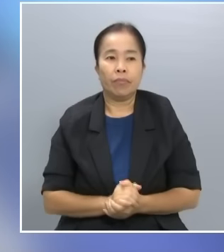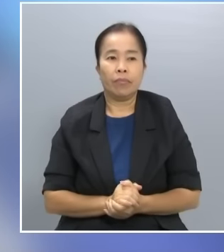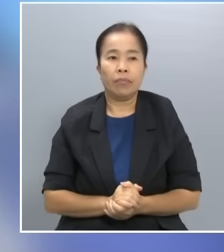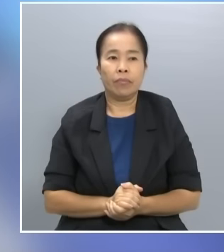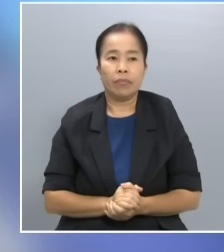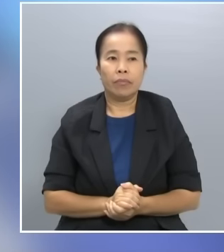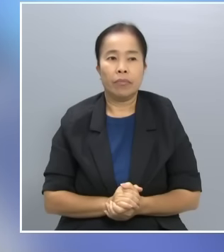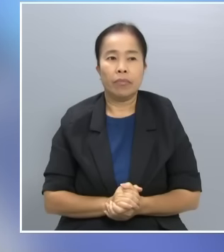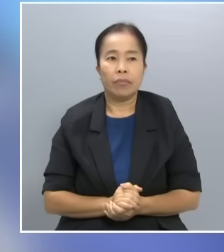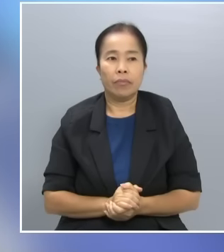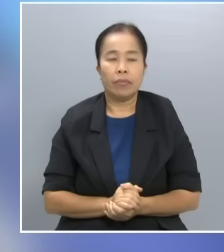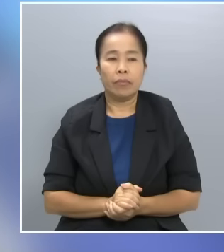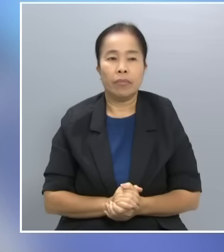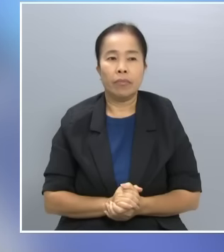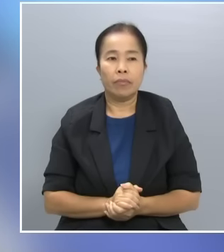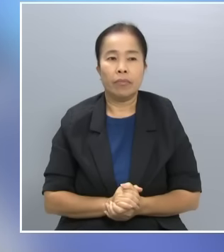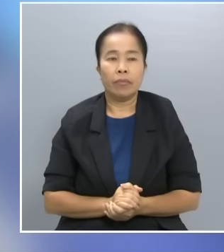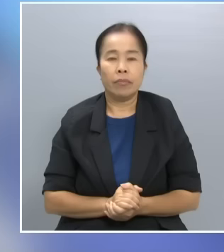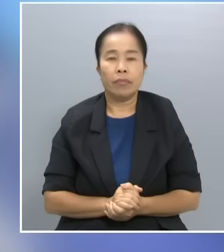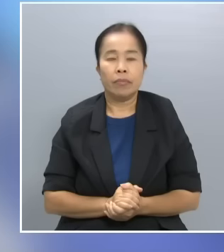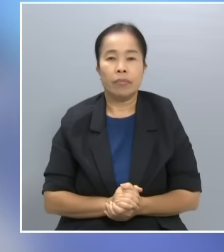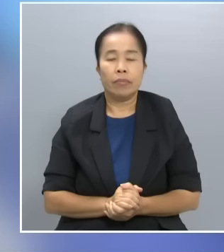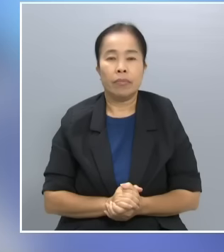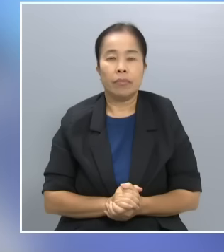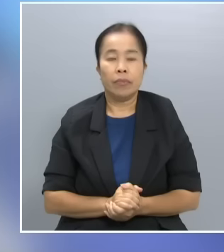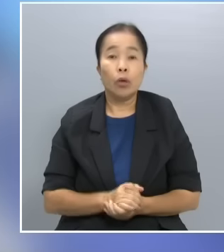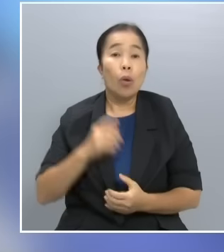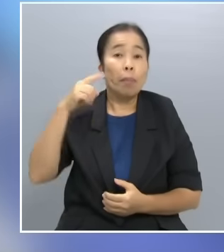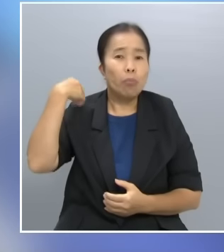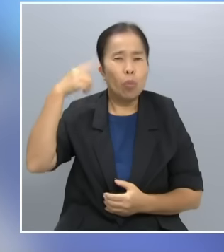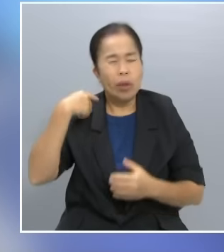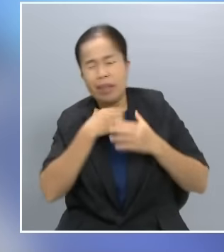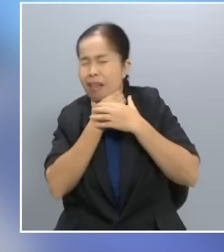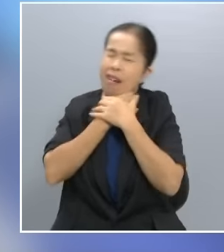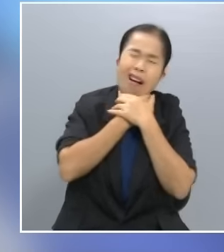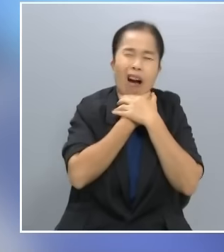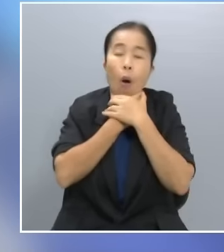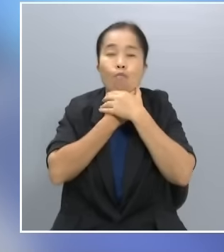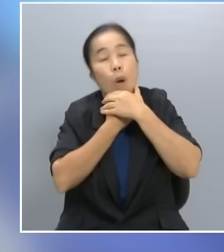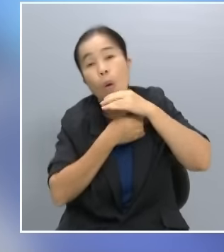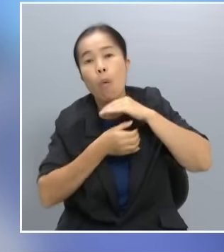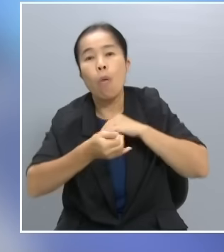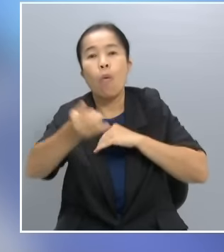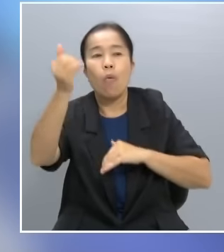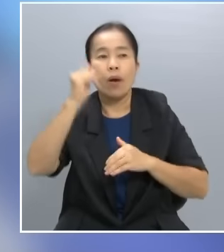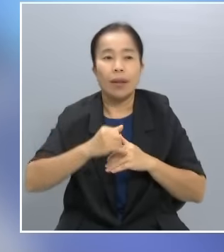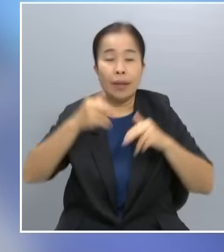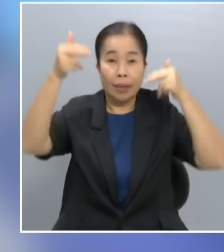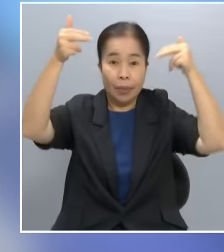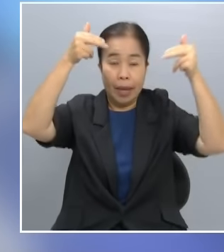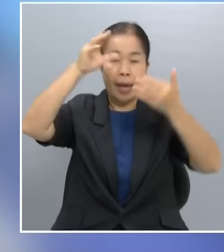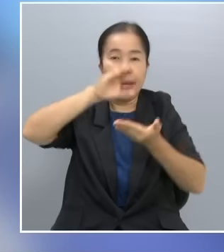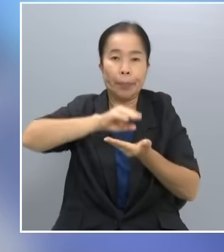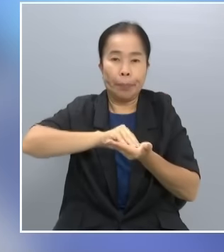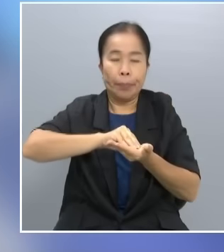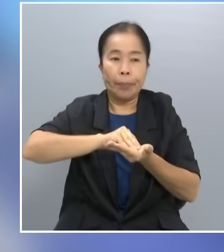คุณผู้ชมลองดูคือทางฝั่งของผู้หญิงเขาพยายามต่อสู้แล้วหลุดออกไปนะครับผู้ชมครับนี่เป็นภาพจากกล้องวงจรปิดครับ